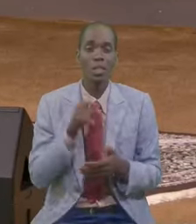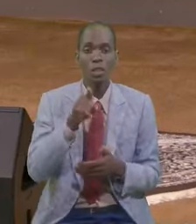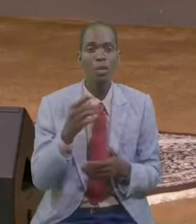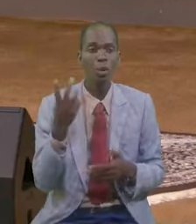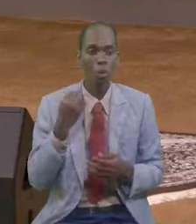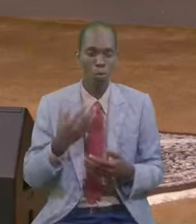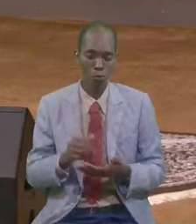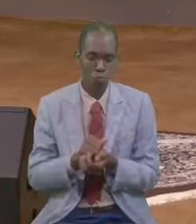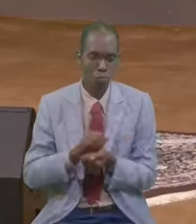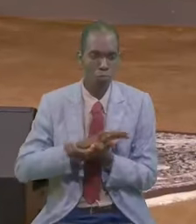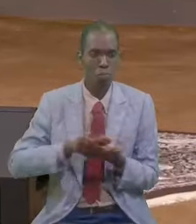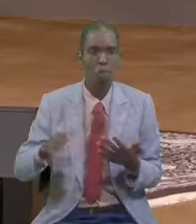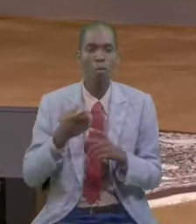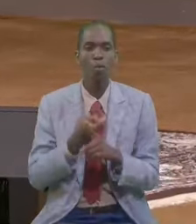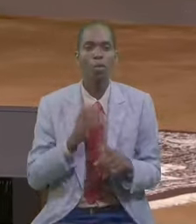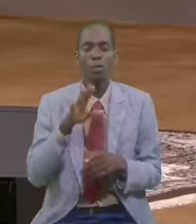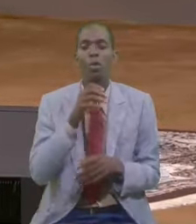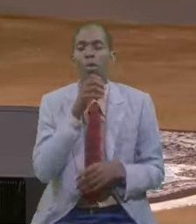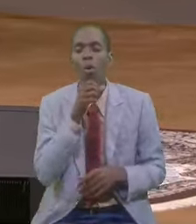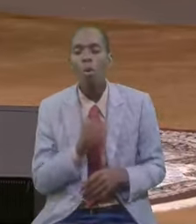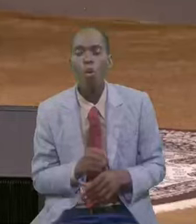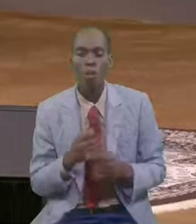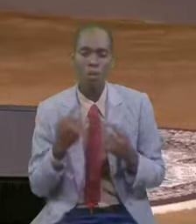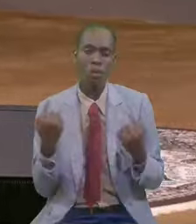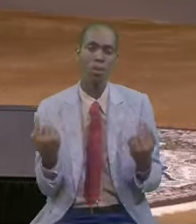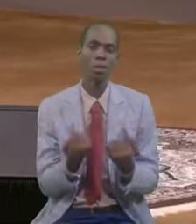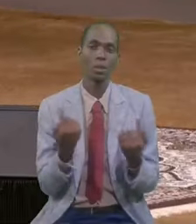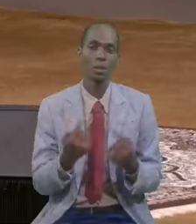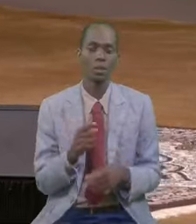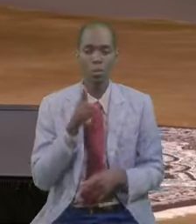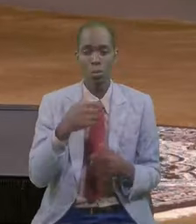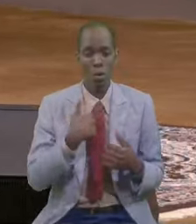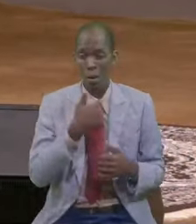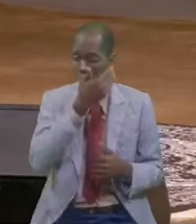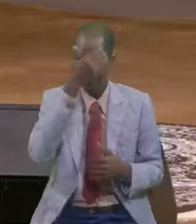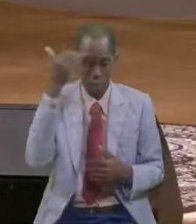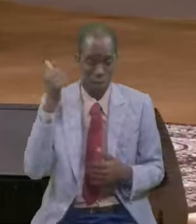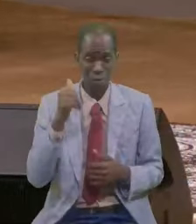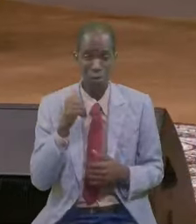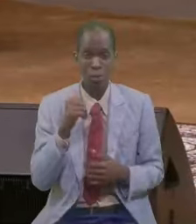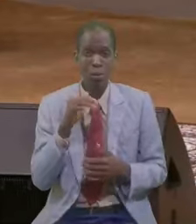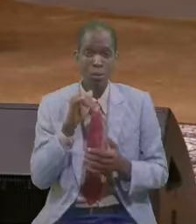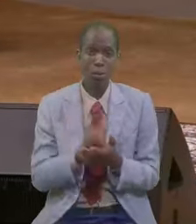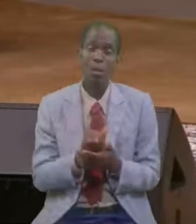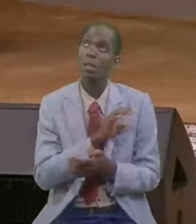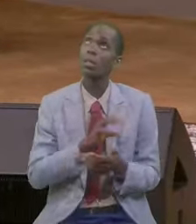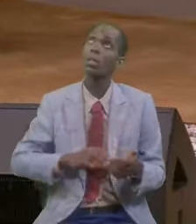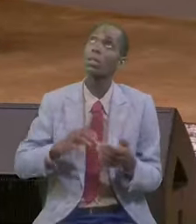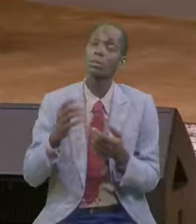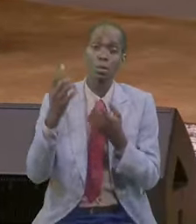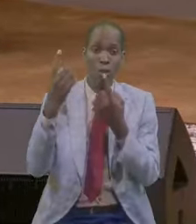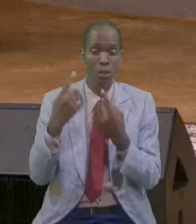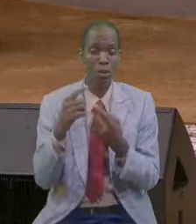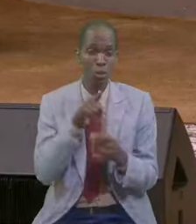la purification de ses anciens péchés. Il a oublié qu'il est venu au